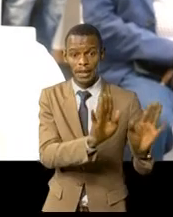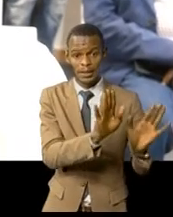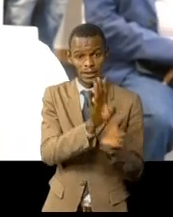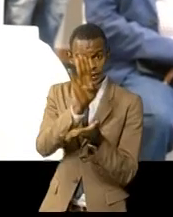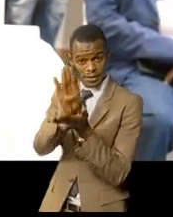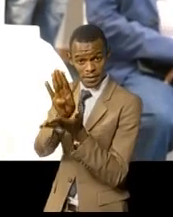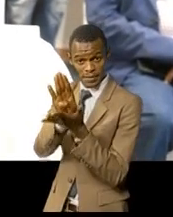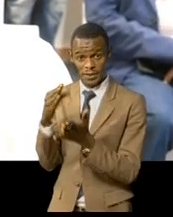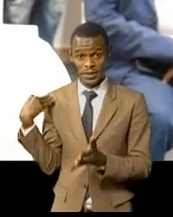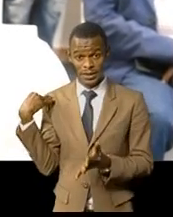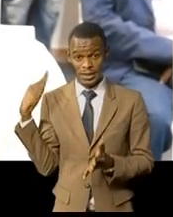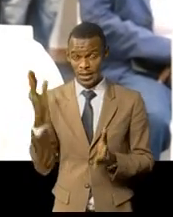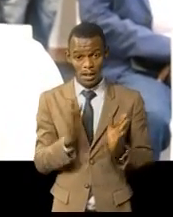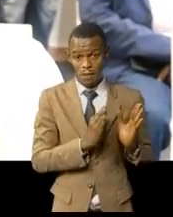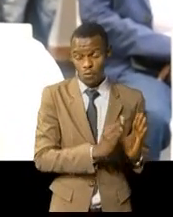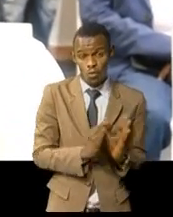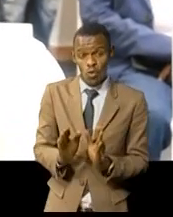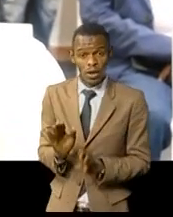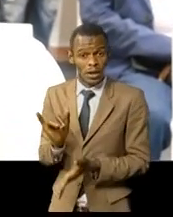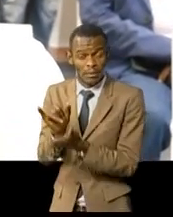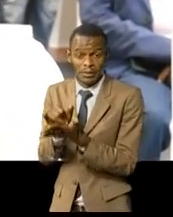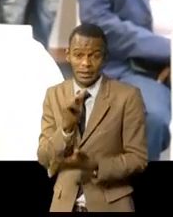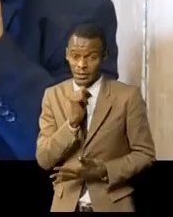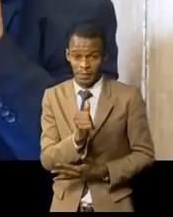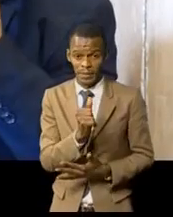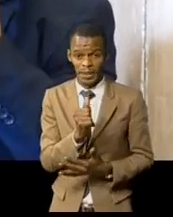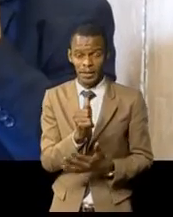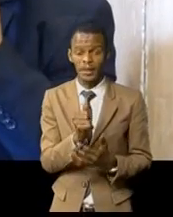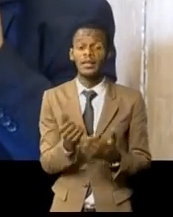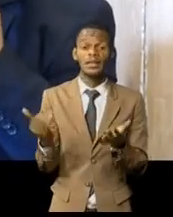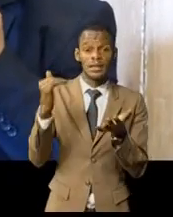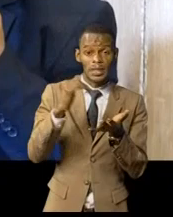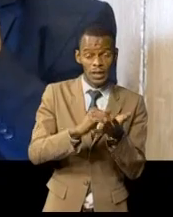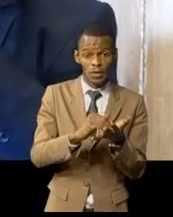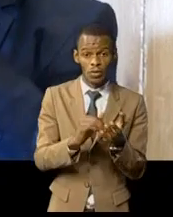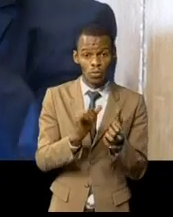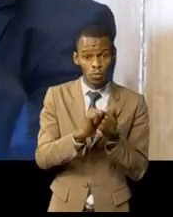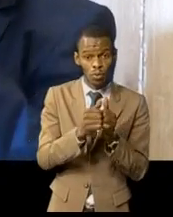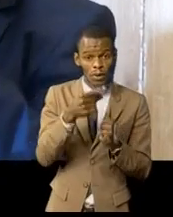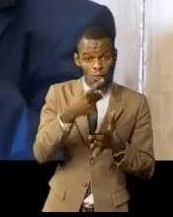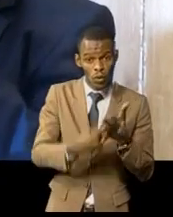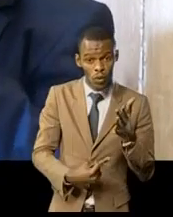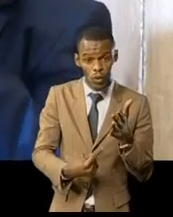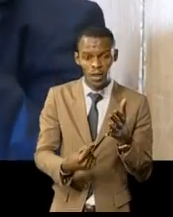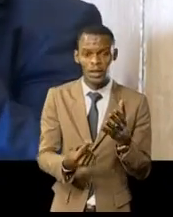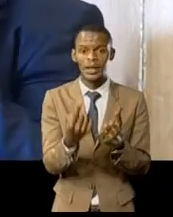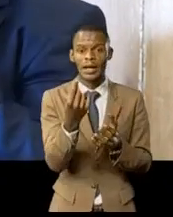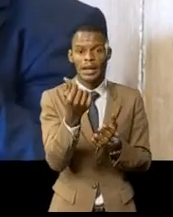pas programmé ce salaire-là. Au-delà de ça, il y a la fameuse